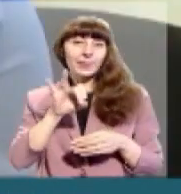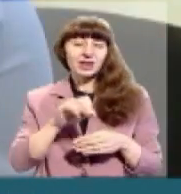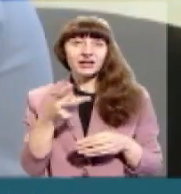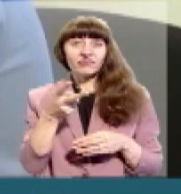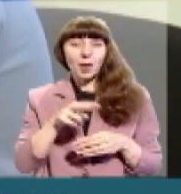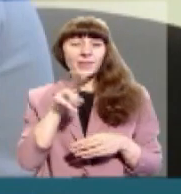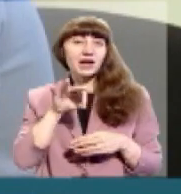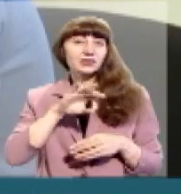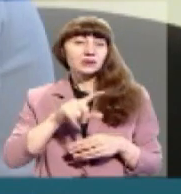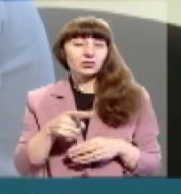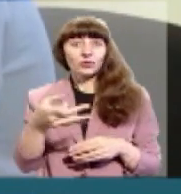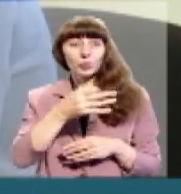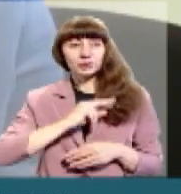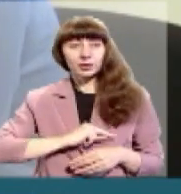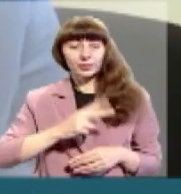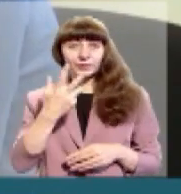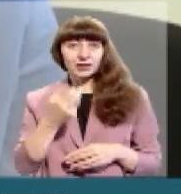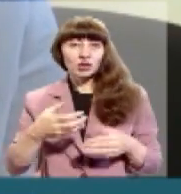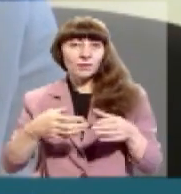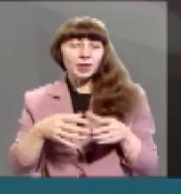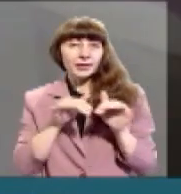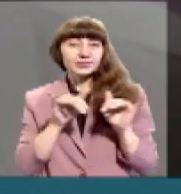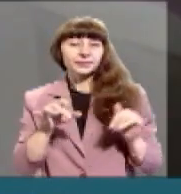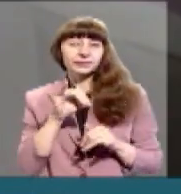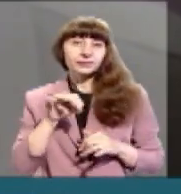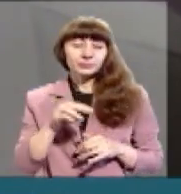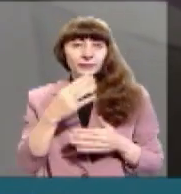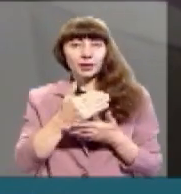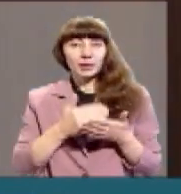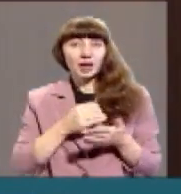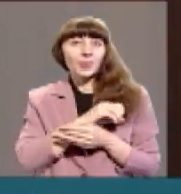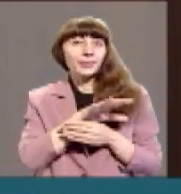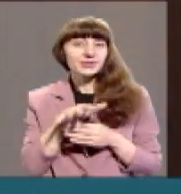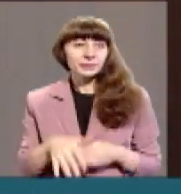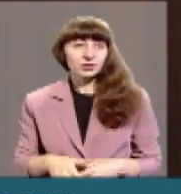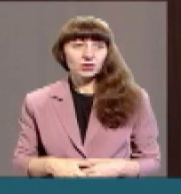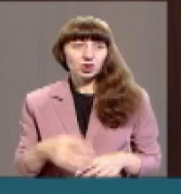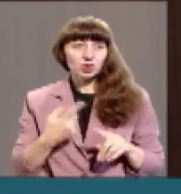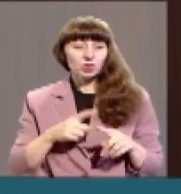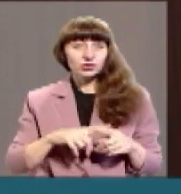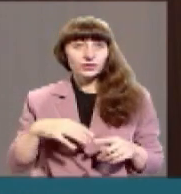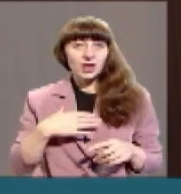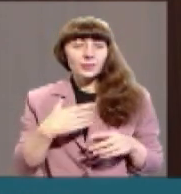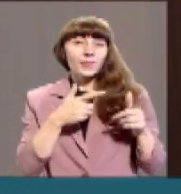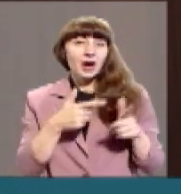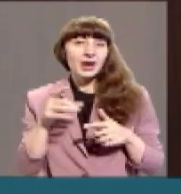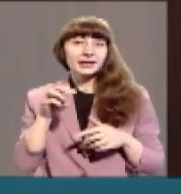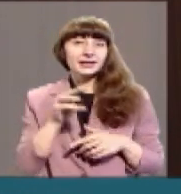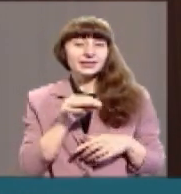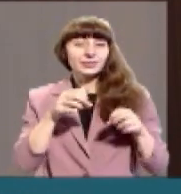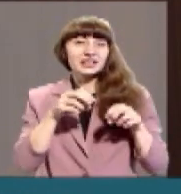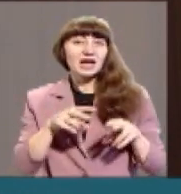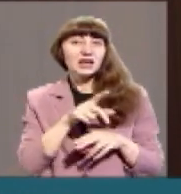тенге. В области работает более 300 фирм по разработке сайтов и программного обеспечения. Не менее важным является подготовка